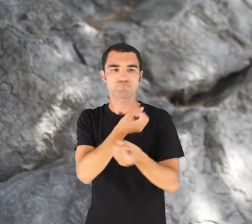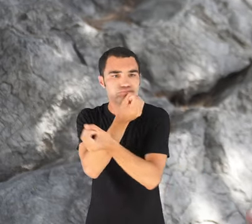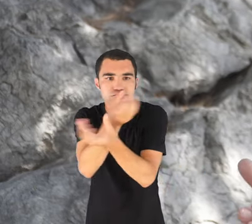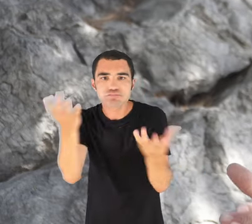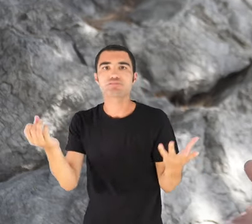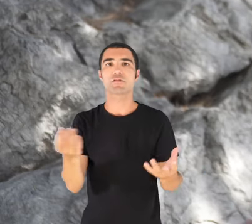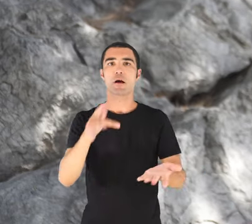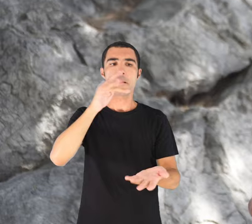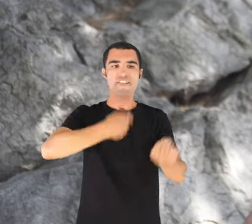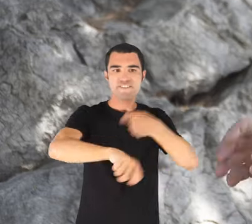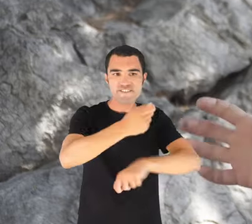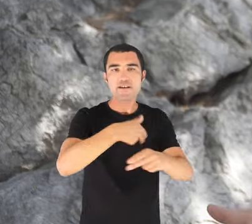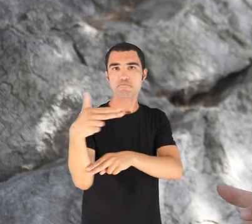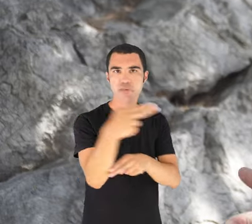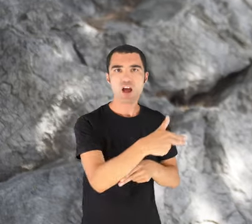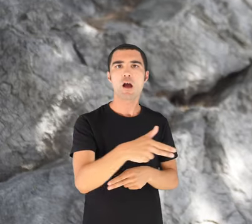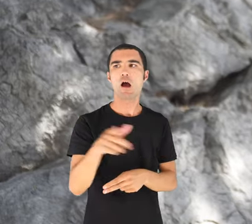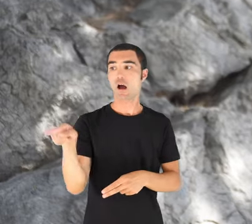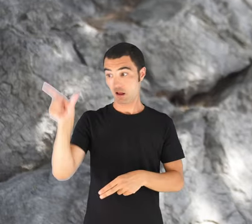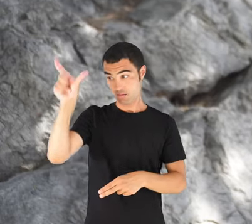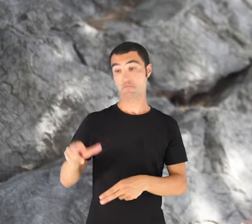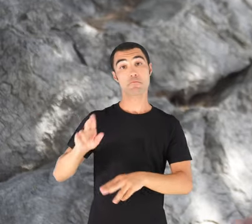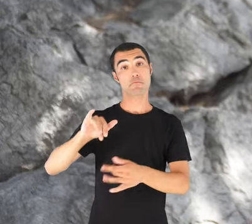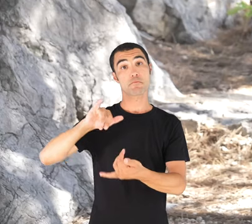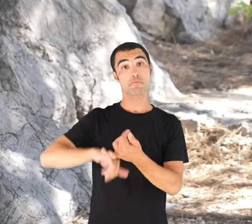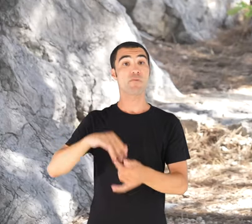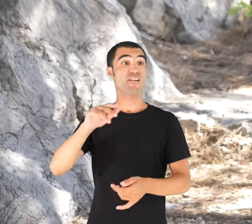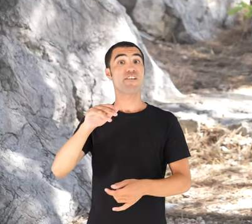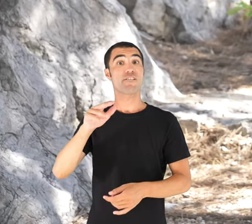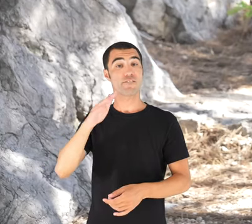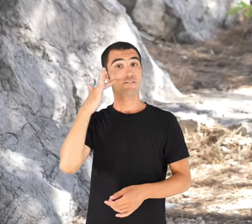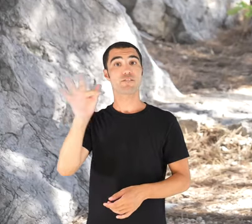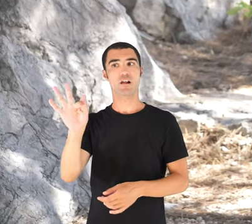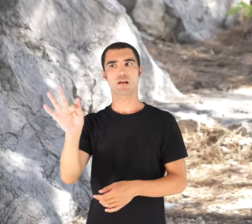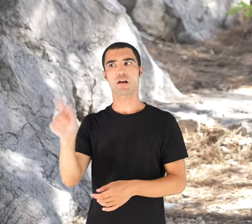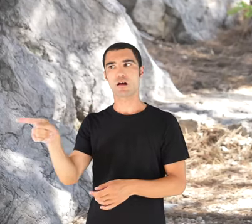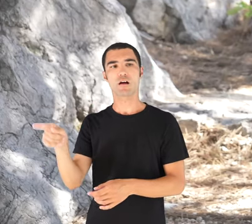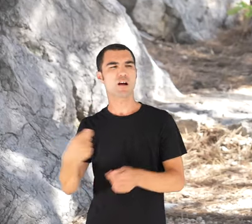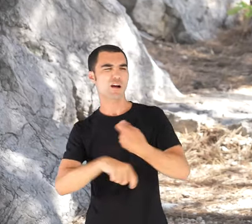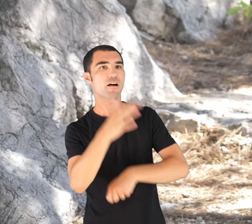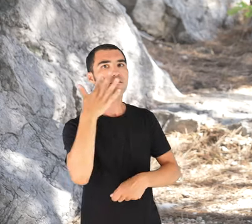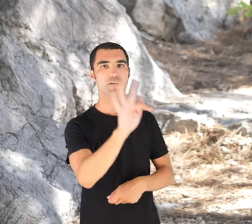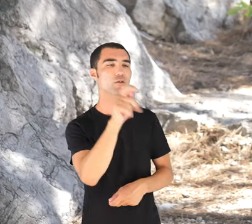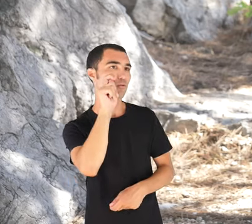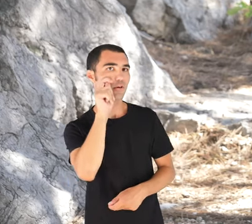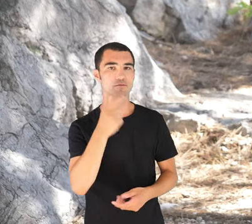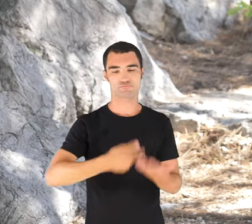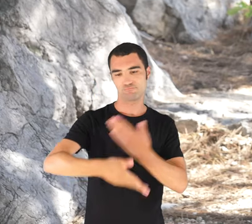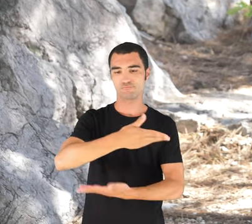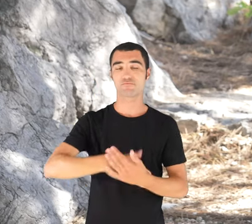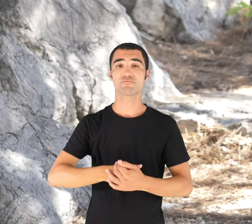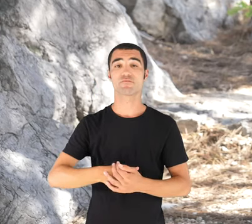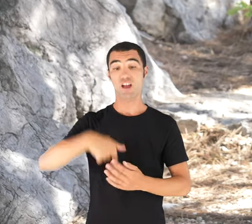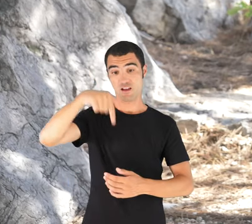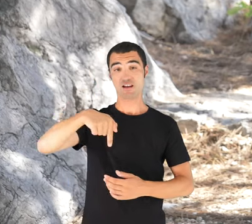d'hora de vendre peix, també, per francesos, perquè la meva dona és francesa. El futur d'esport de soia pels pescadors, si seguim